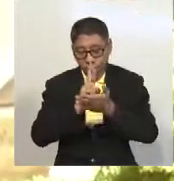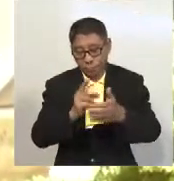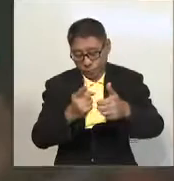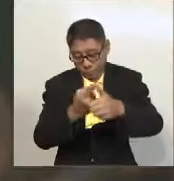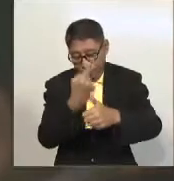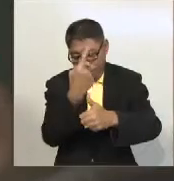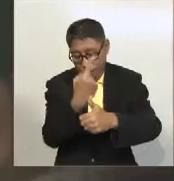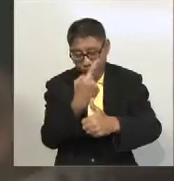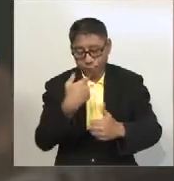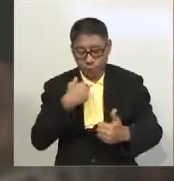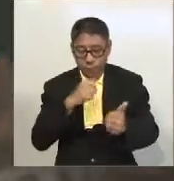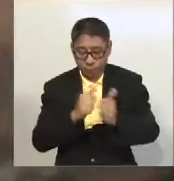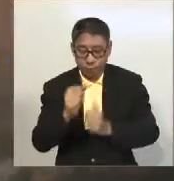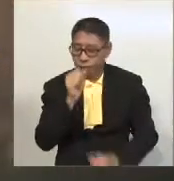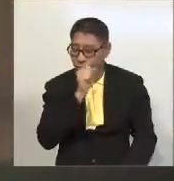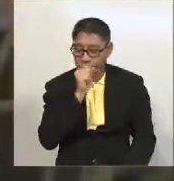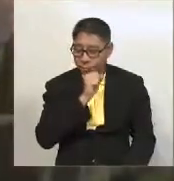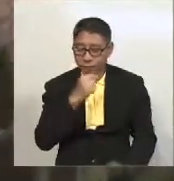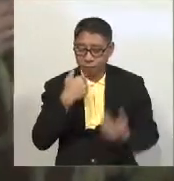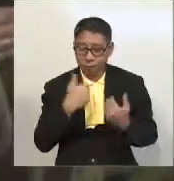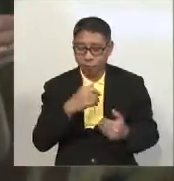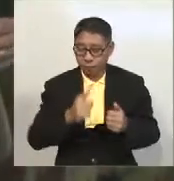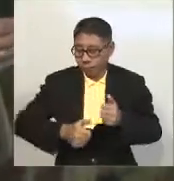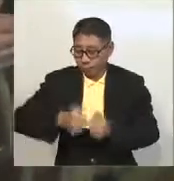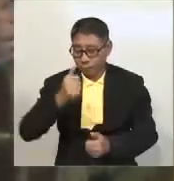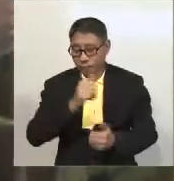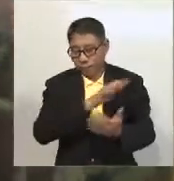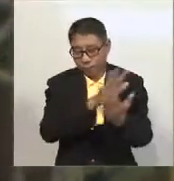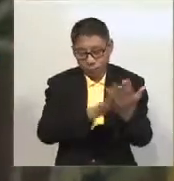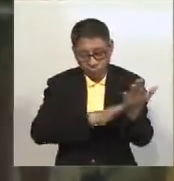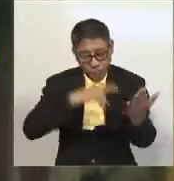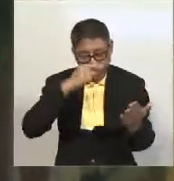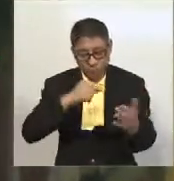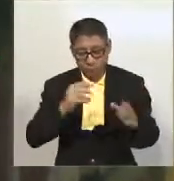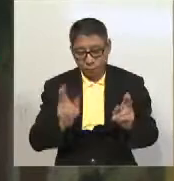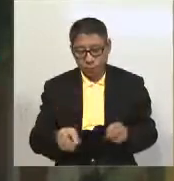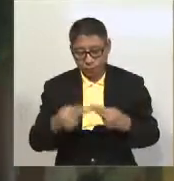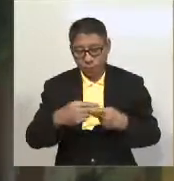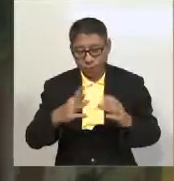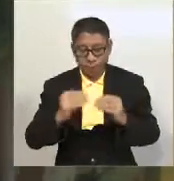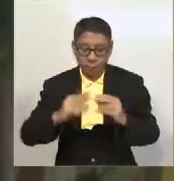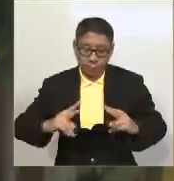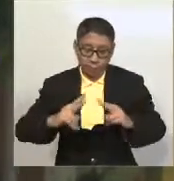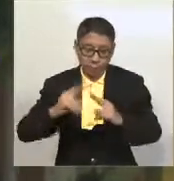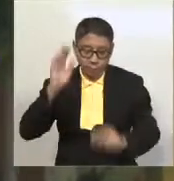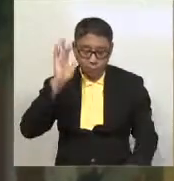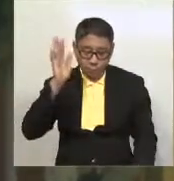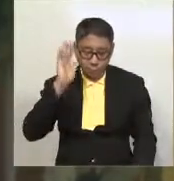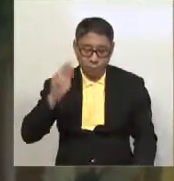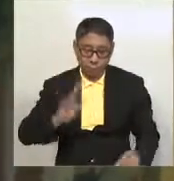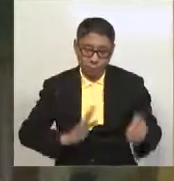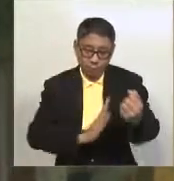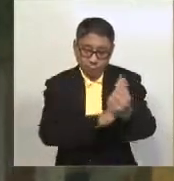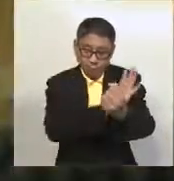างวัลชนะเลิศในเวทีประกวดร้องเพลงลูกทุ่งชิงแชมป์ประเทศไทยจัดที่หอประชุมกรมประชาสัมพันธ์นะคะเพล